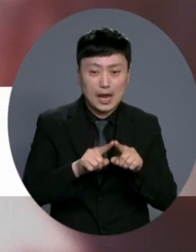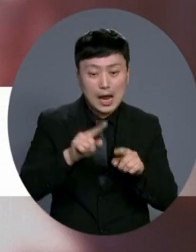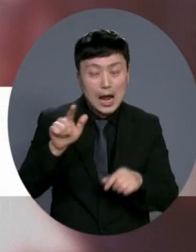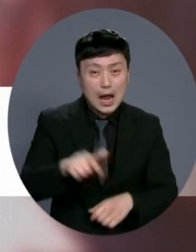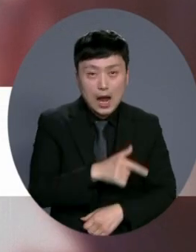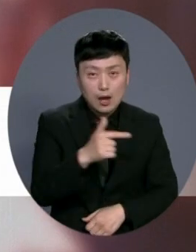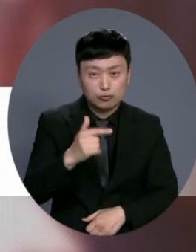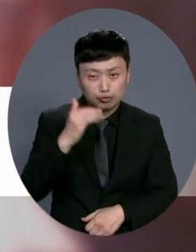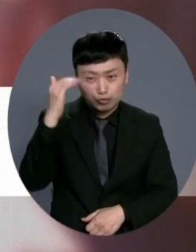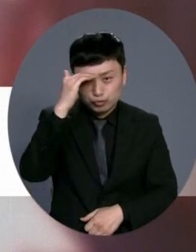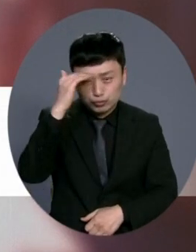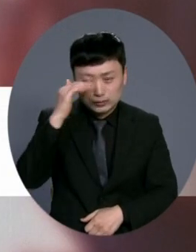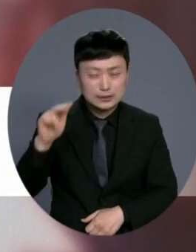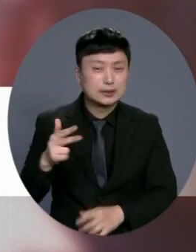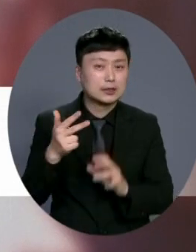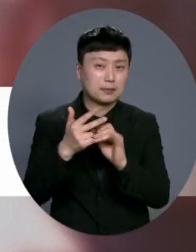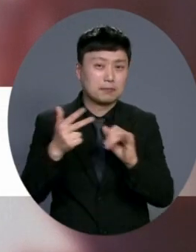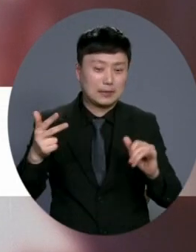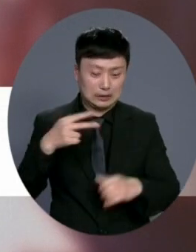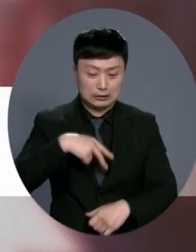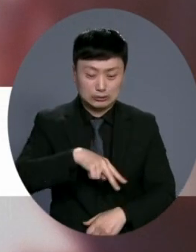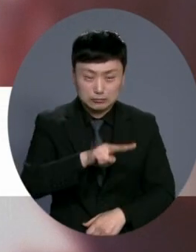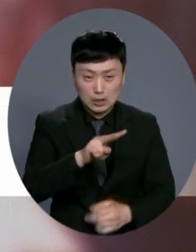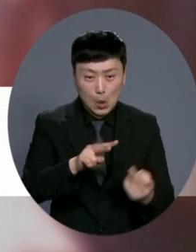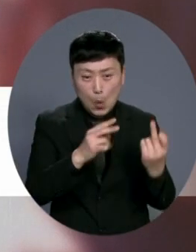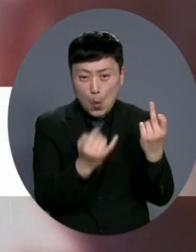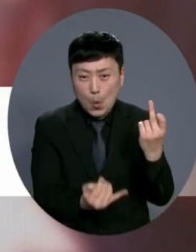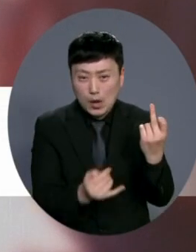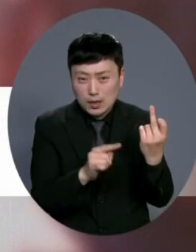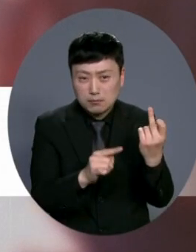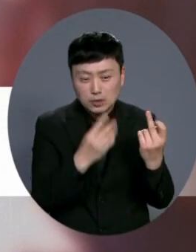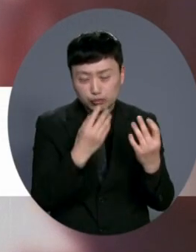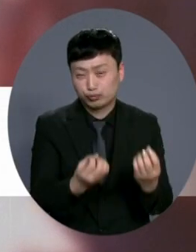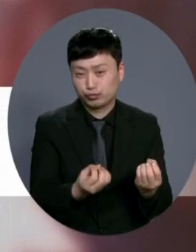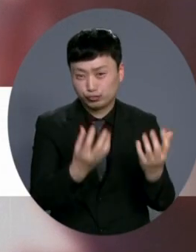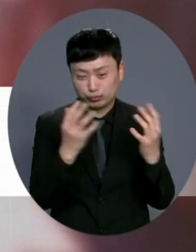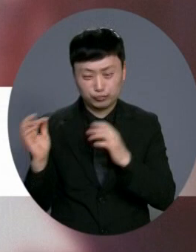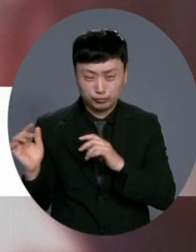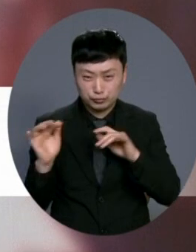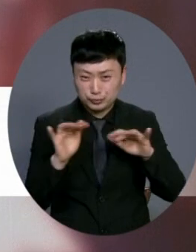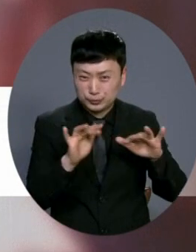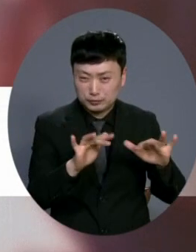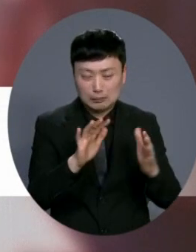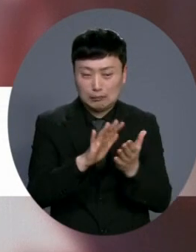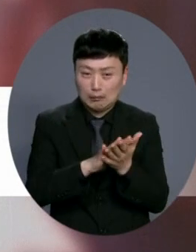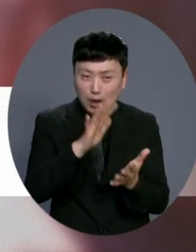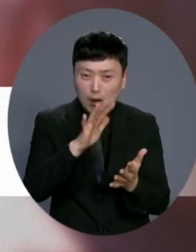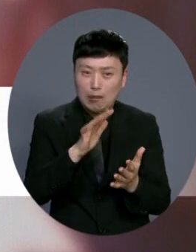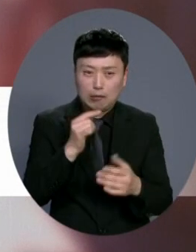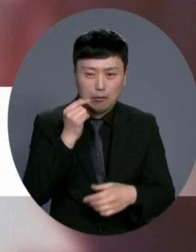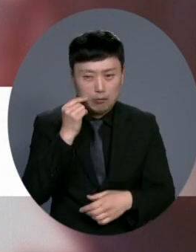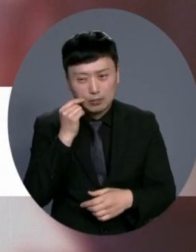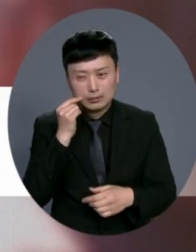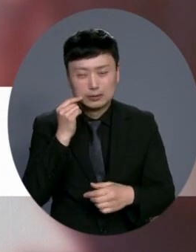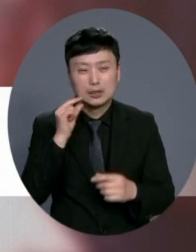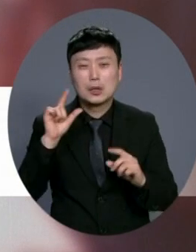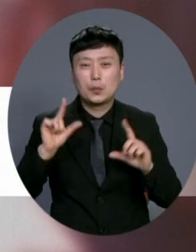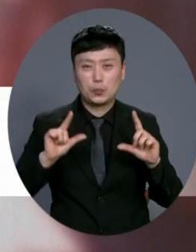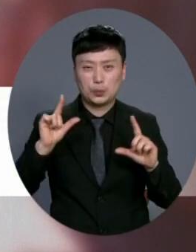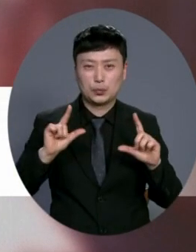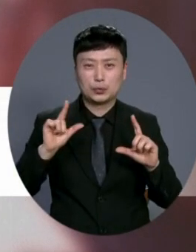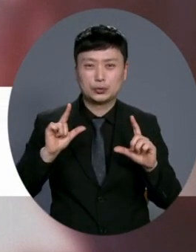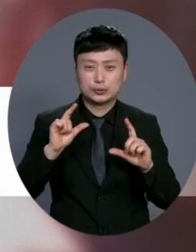700명의 관람 계기에 쌍둥이 남매의 생일을 축하하기 위해 몰리면서 식지 않는 인기를 보여줬습니다